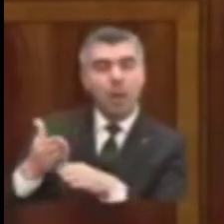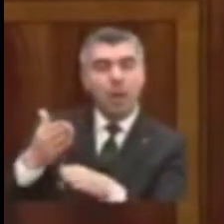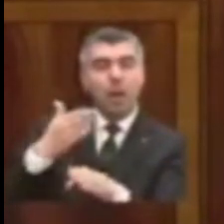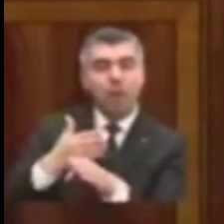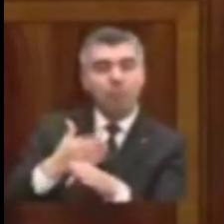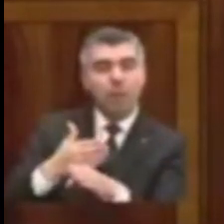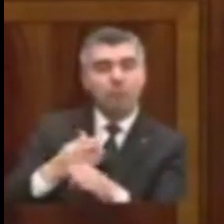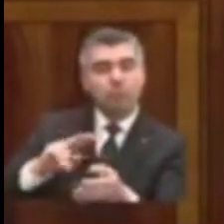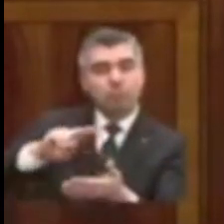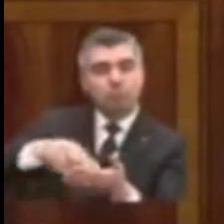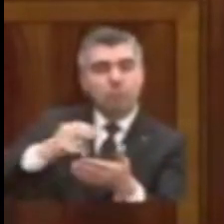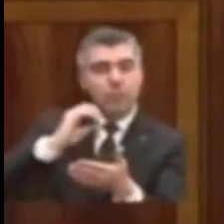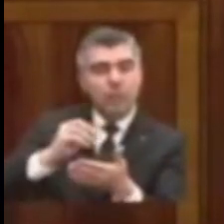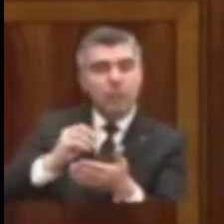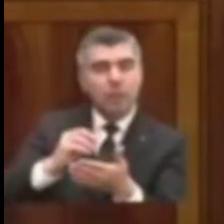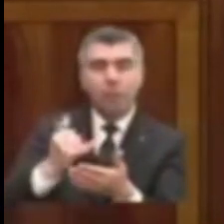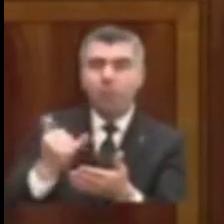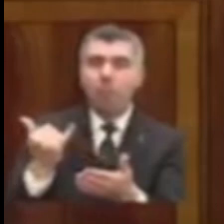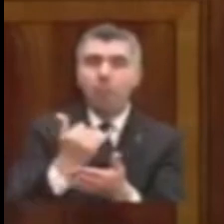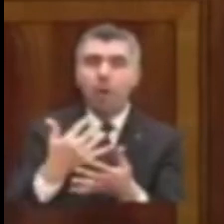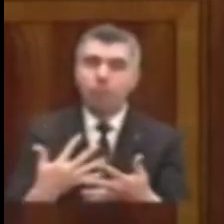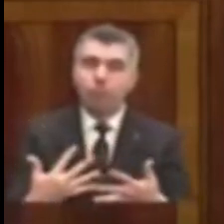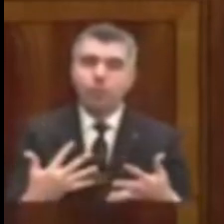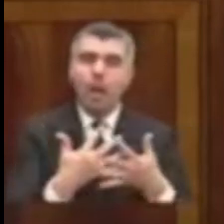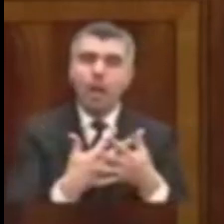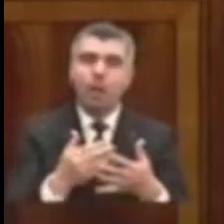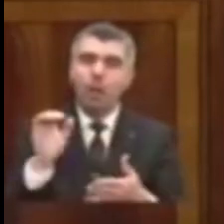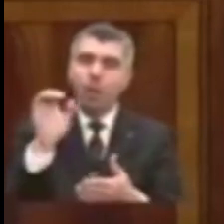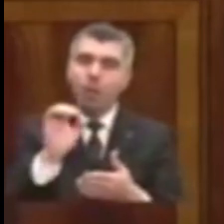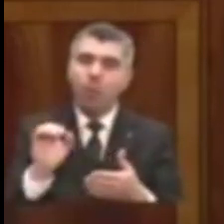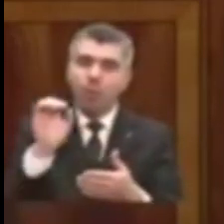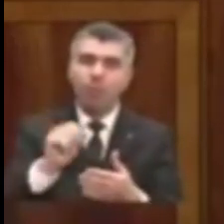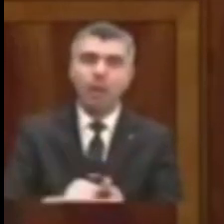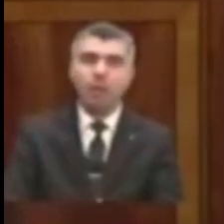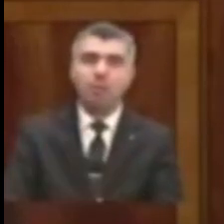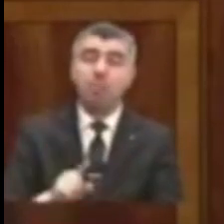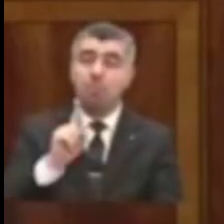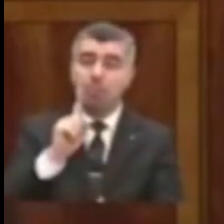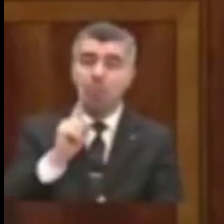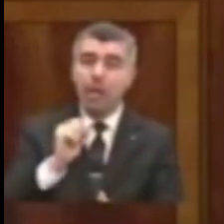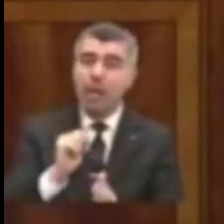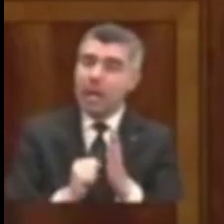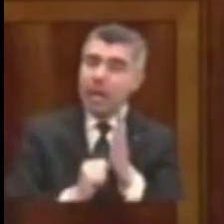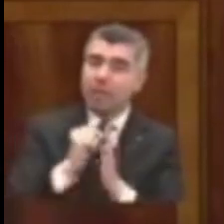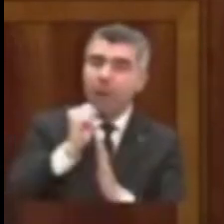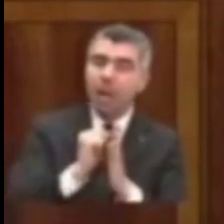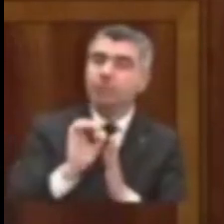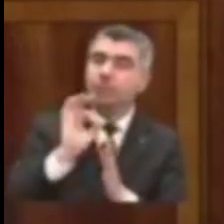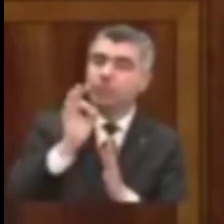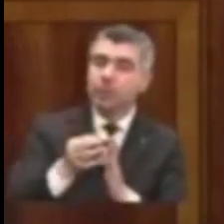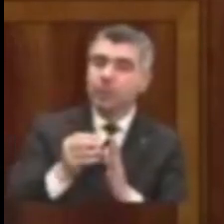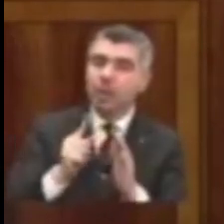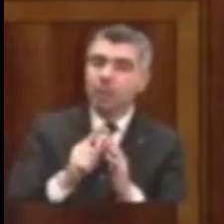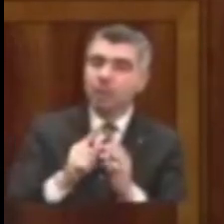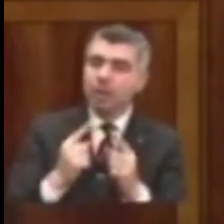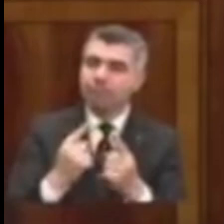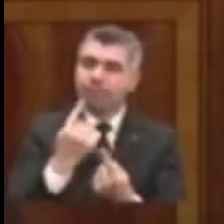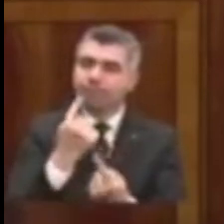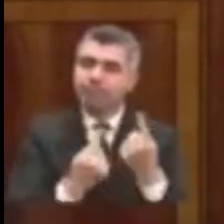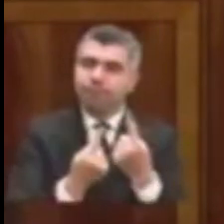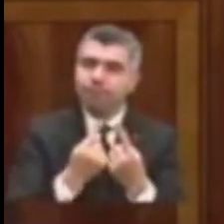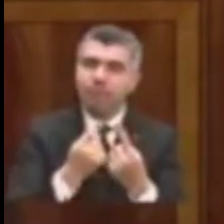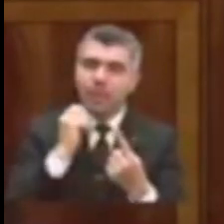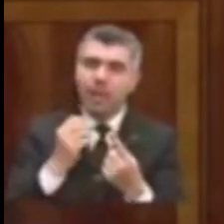الوضع المتميز في الشراكة المغربية الأوروبية، ولكن شراكة نريدها رابح رابح وليس علاقة تبعية